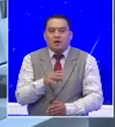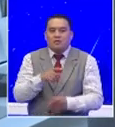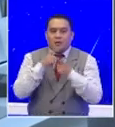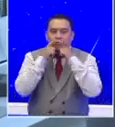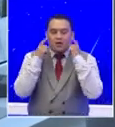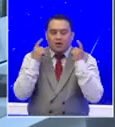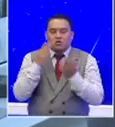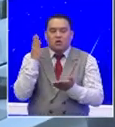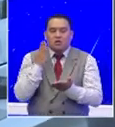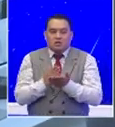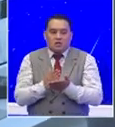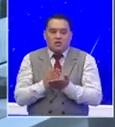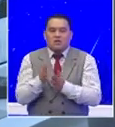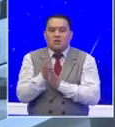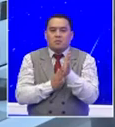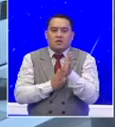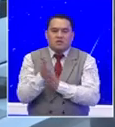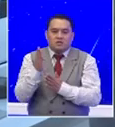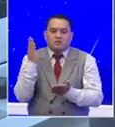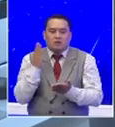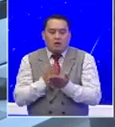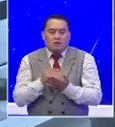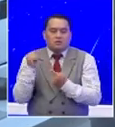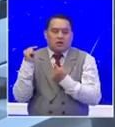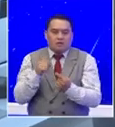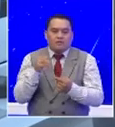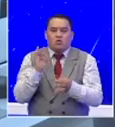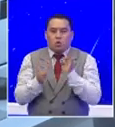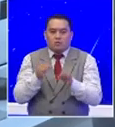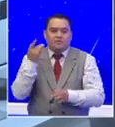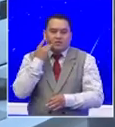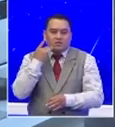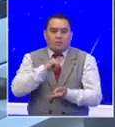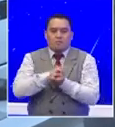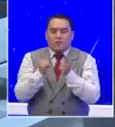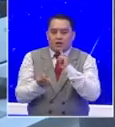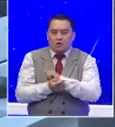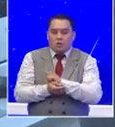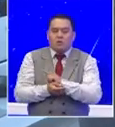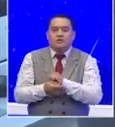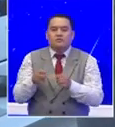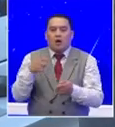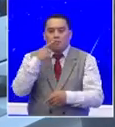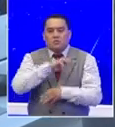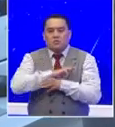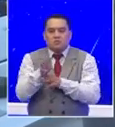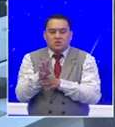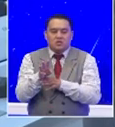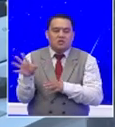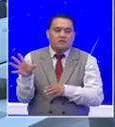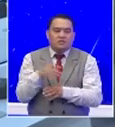Все сотрудники обеспечены масками и перчатками. В соответствии с нормами они постоянно меняют их. Почтальоны также обеспечены